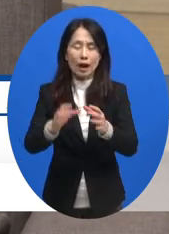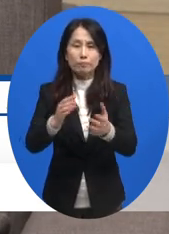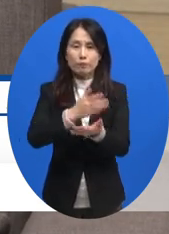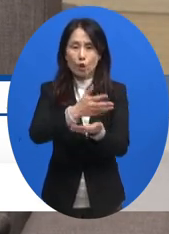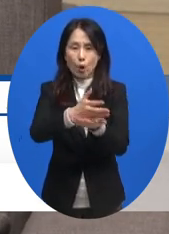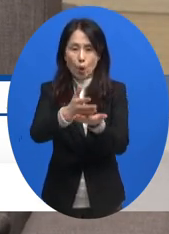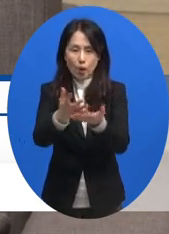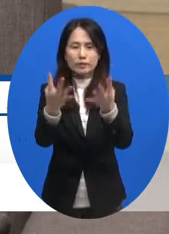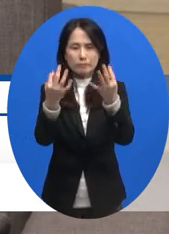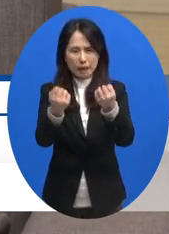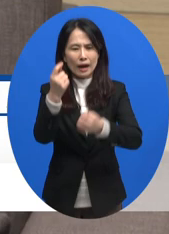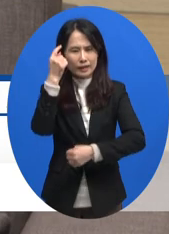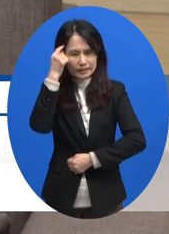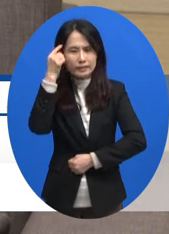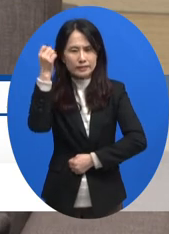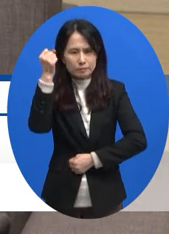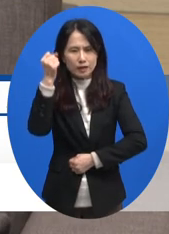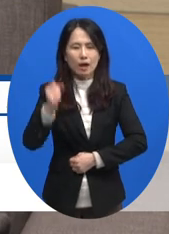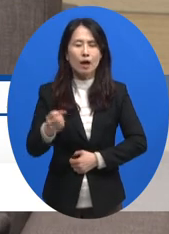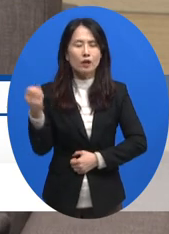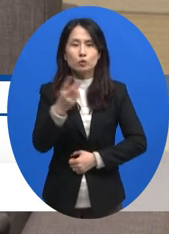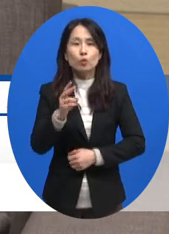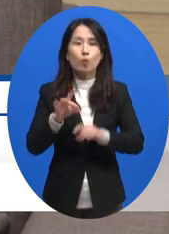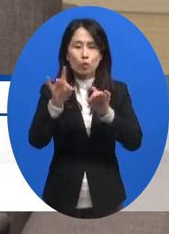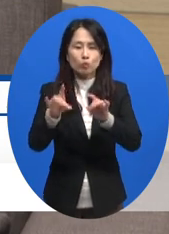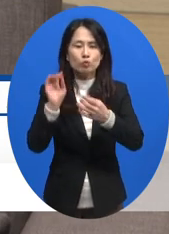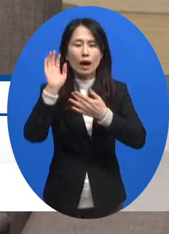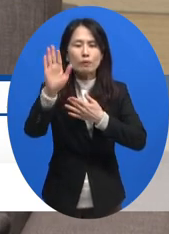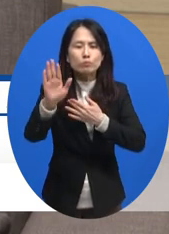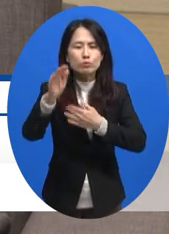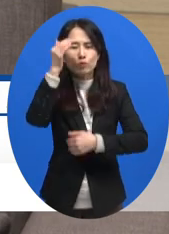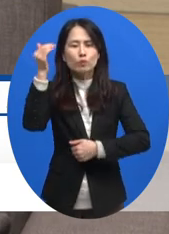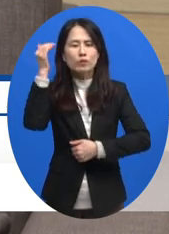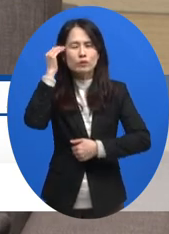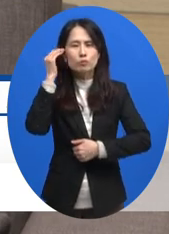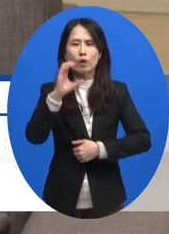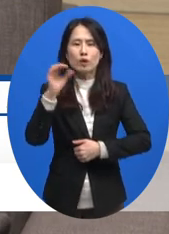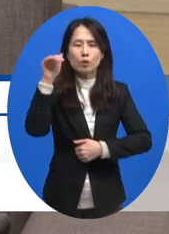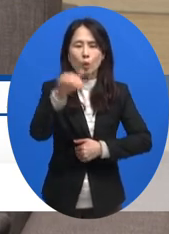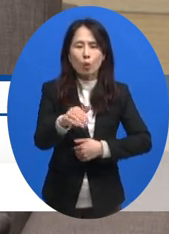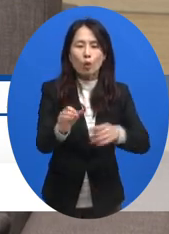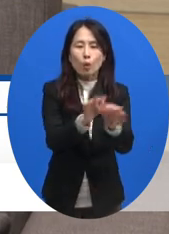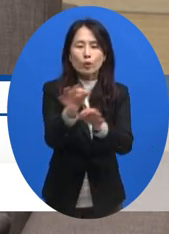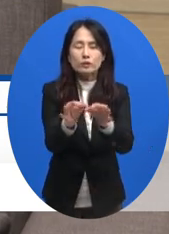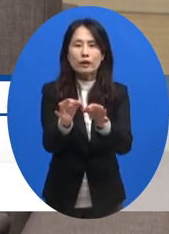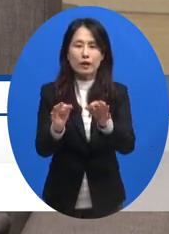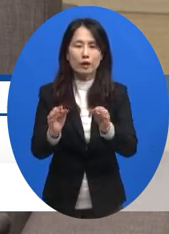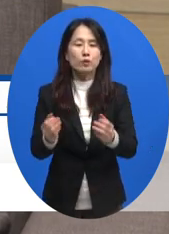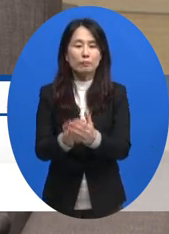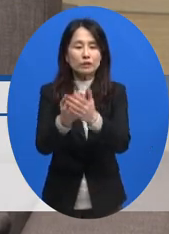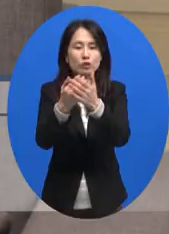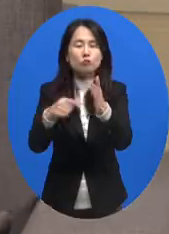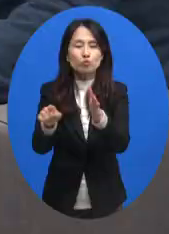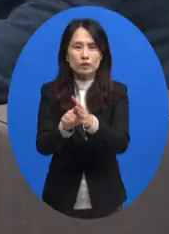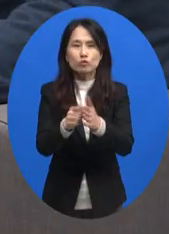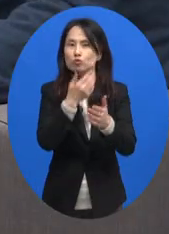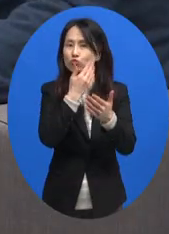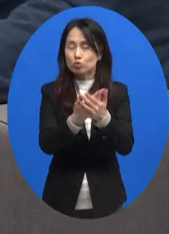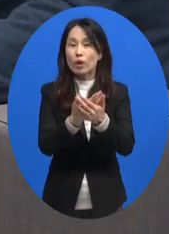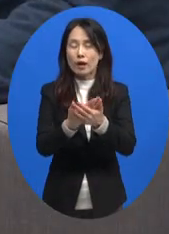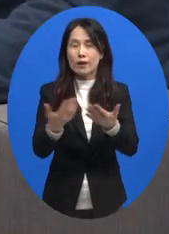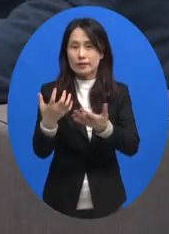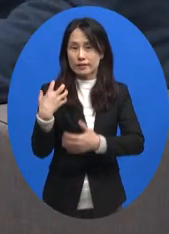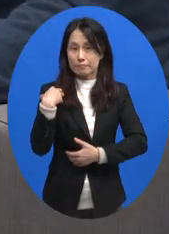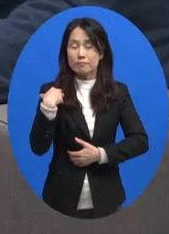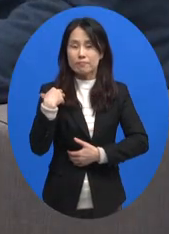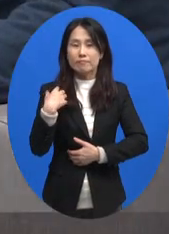economies, and we are very keen Australia to be an important partner in Korea's transition to a low emissions economy.